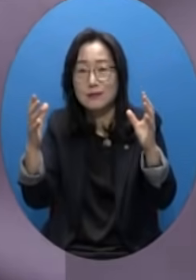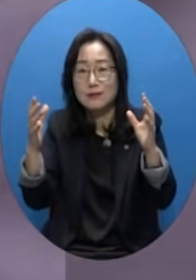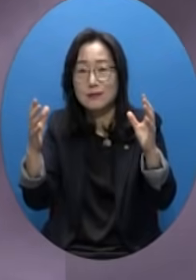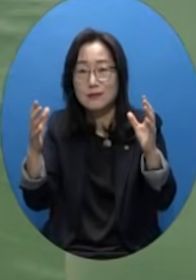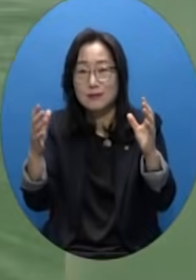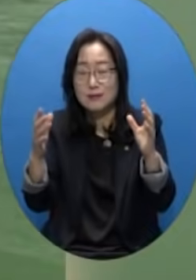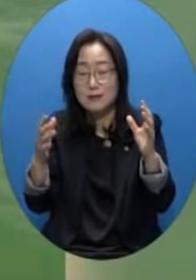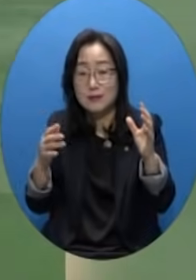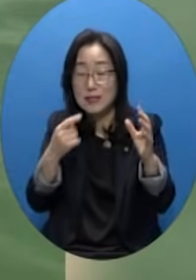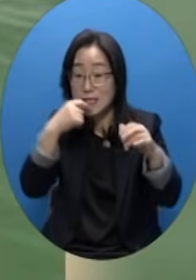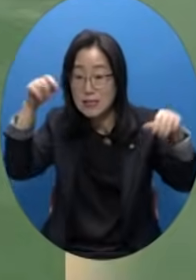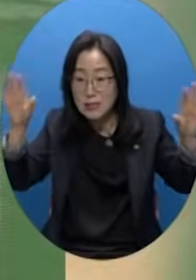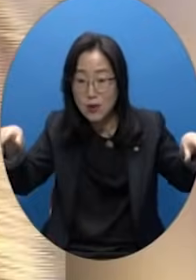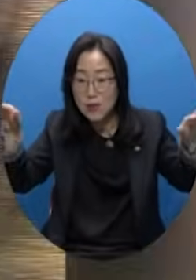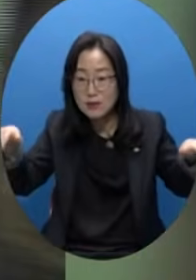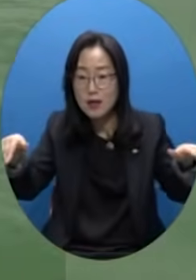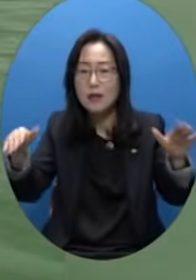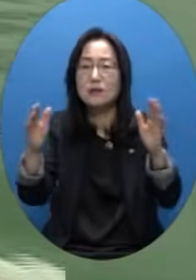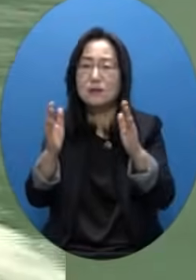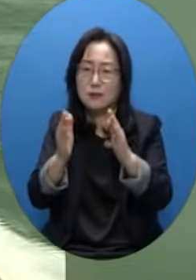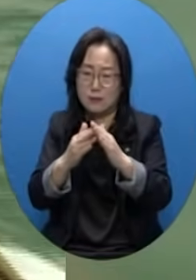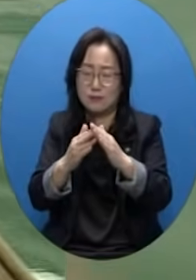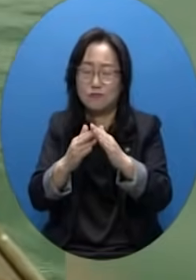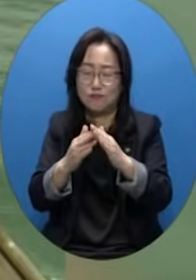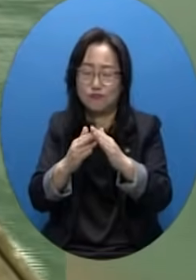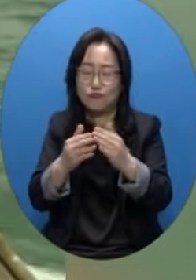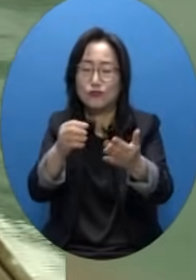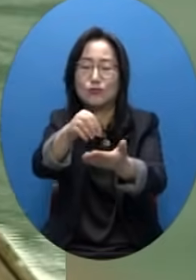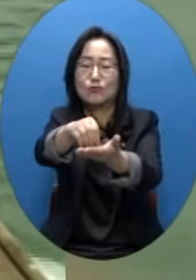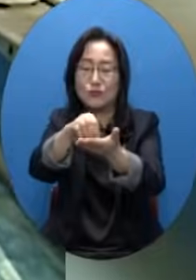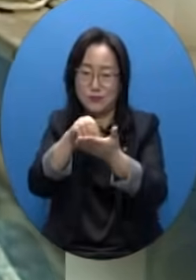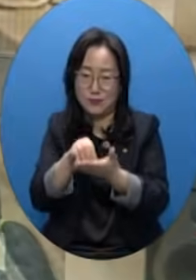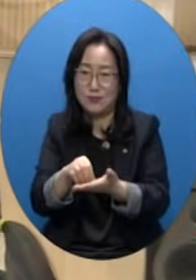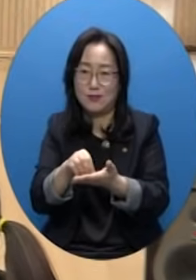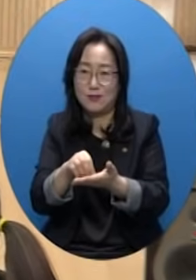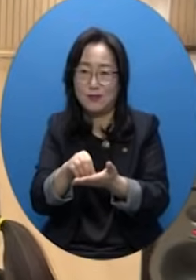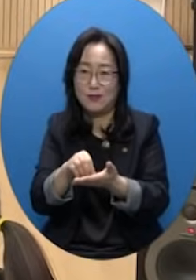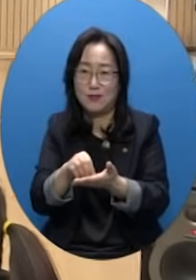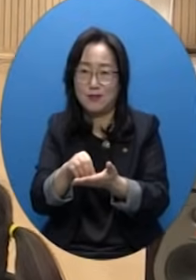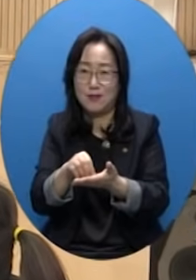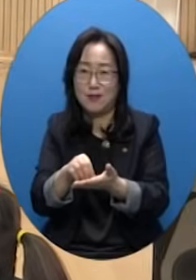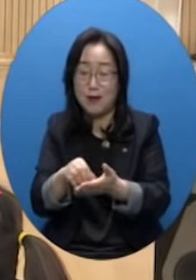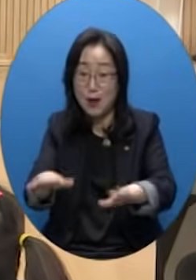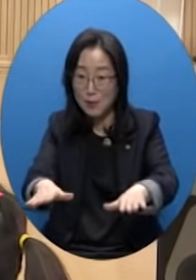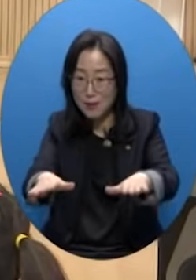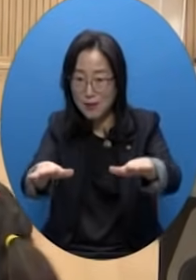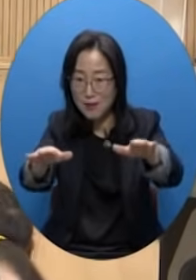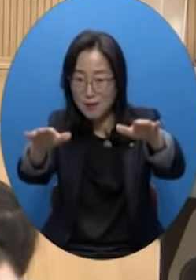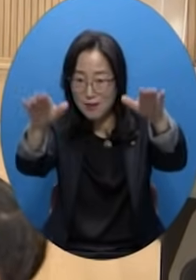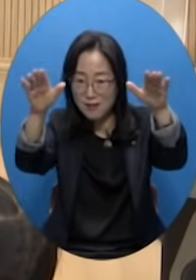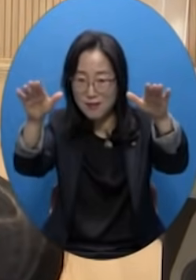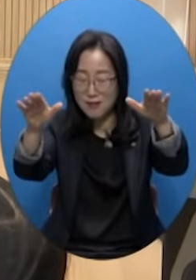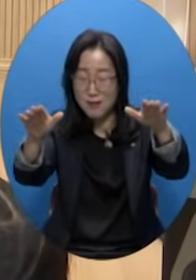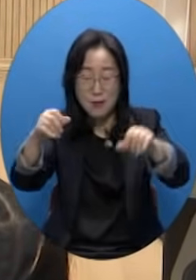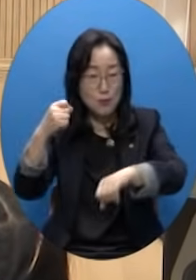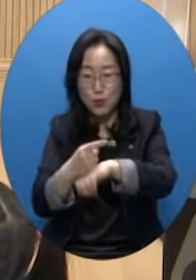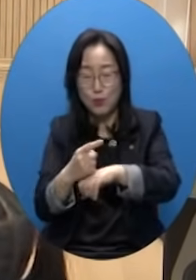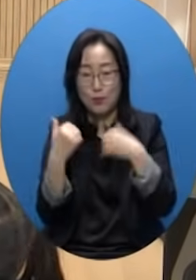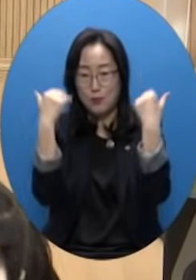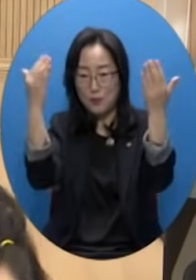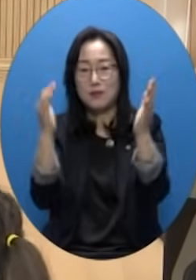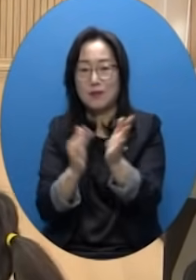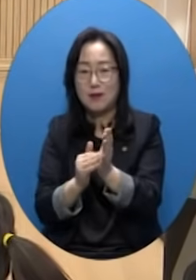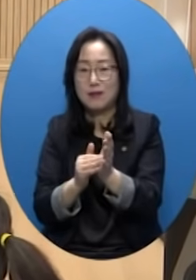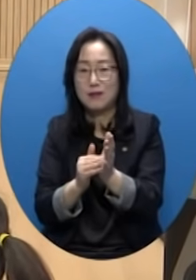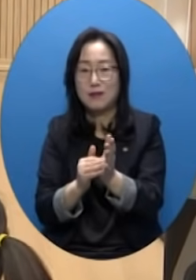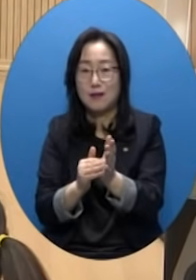2004 집에 목사님 딸이 돼서 들어와 가지고 잘하는데 오버로 부쩍 자란 지 이게